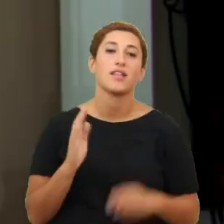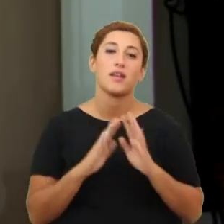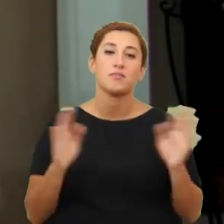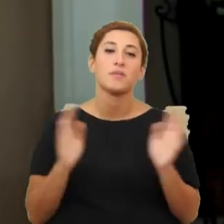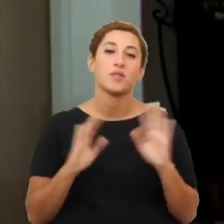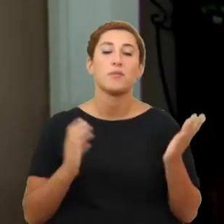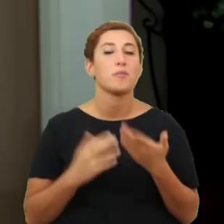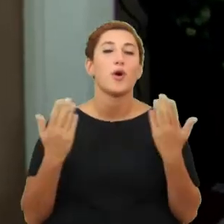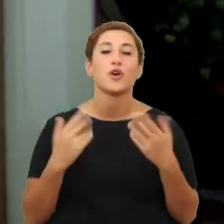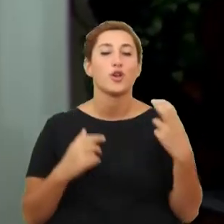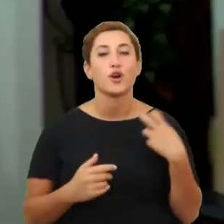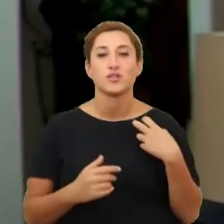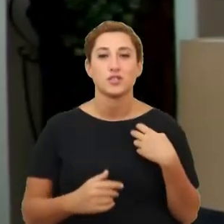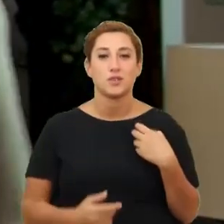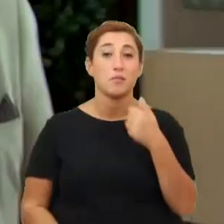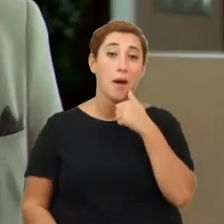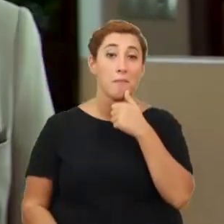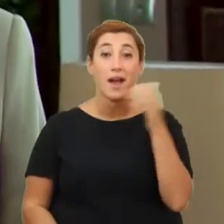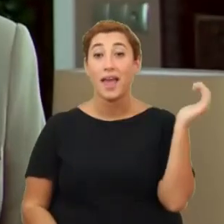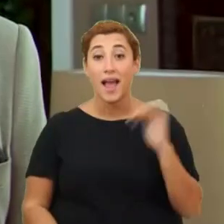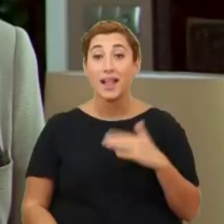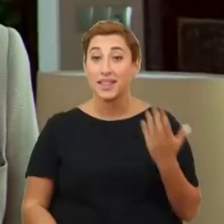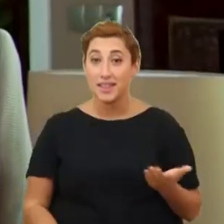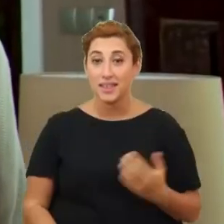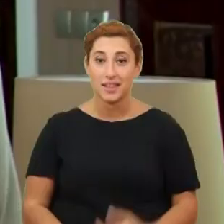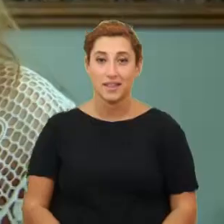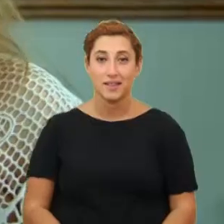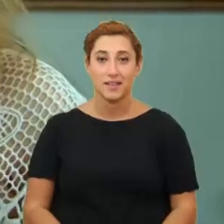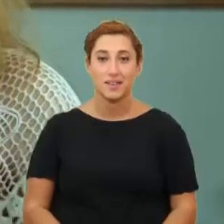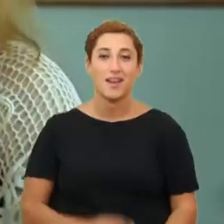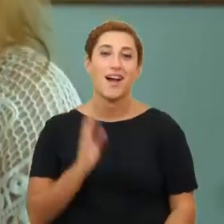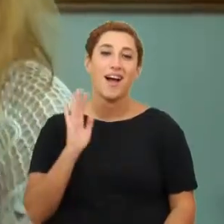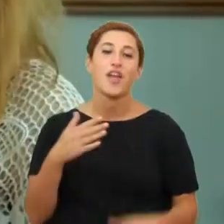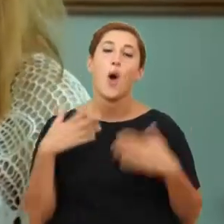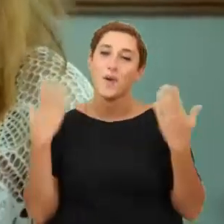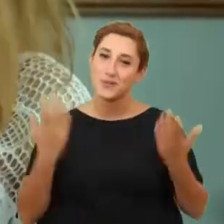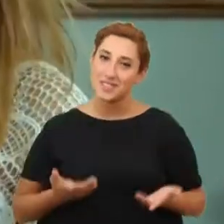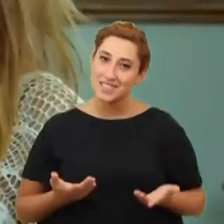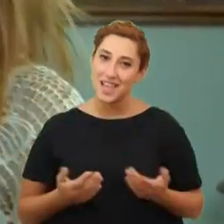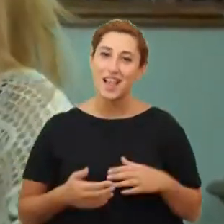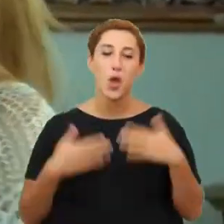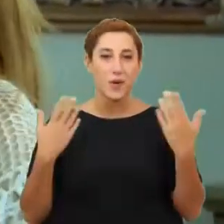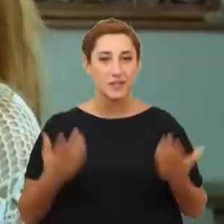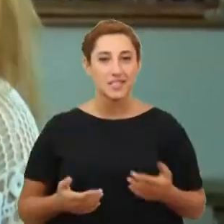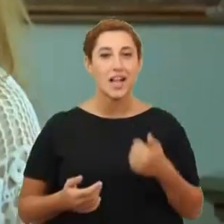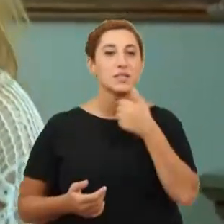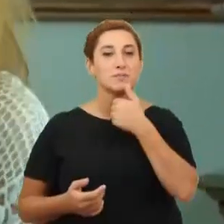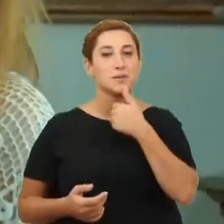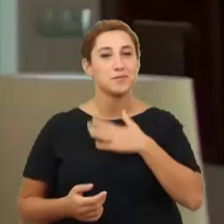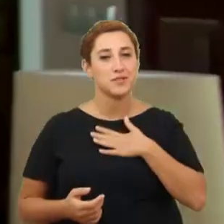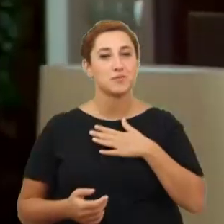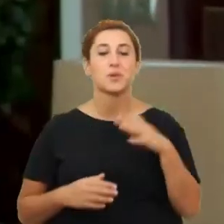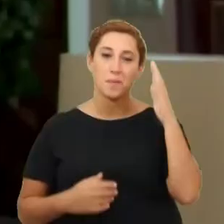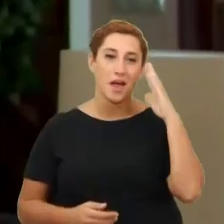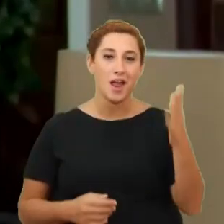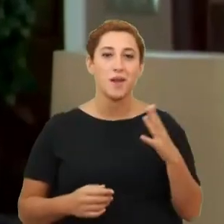tamam tamam ay aşkım. Baba geldi. Ay hoş geldin. Hoş geldin babişkomuz.